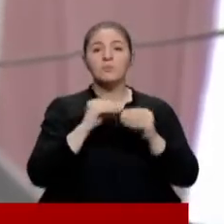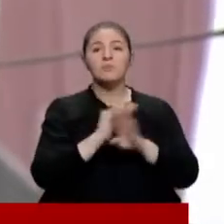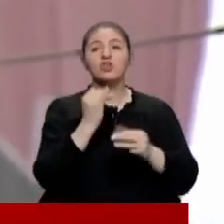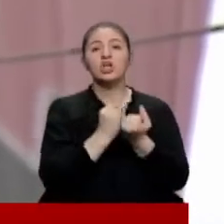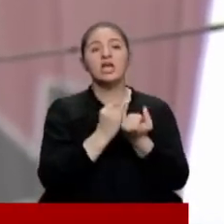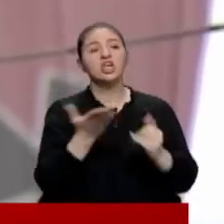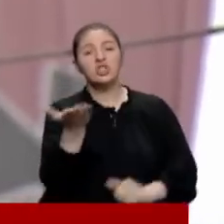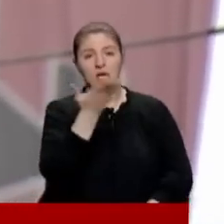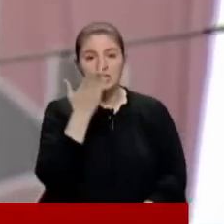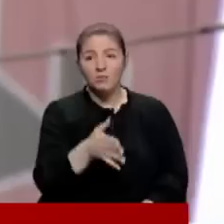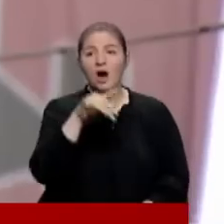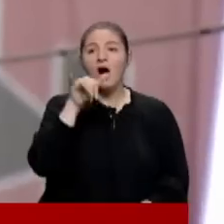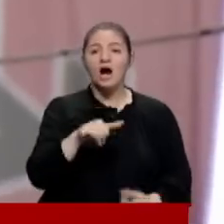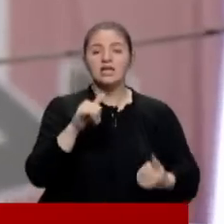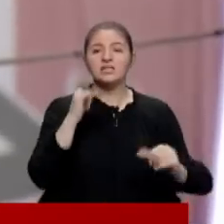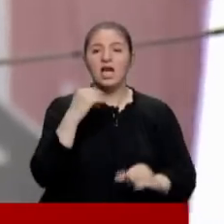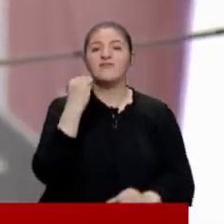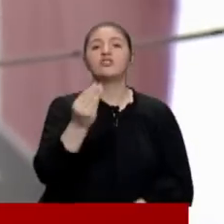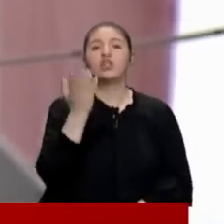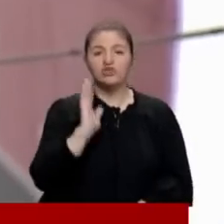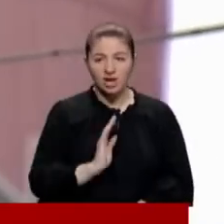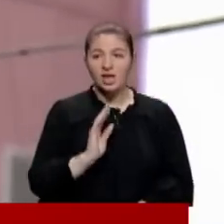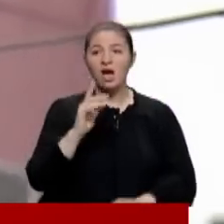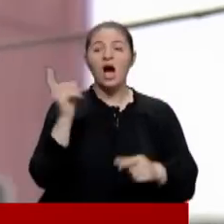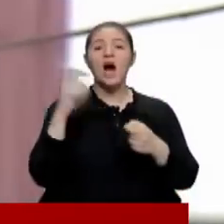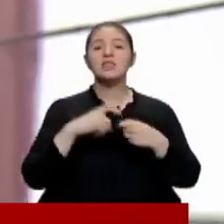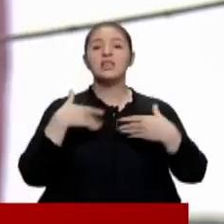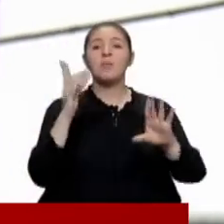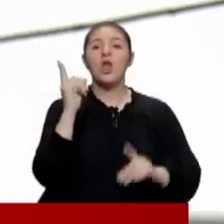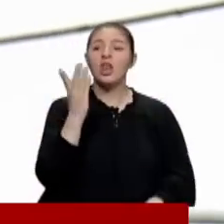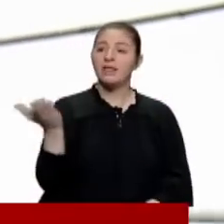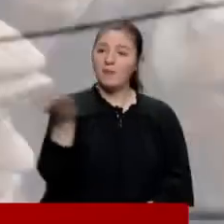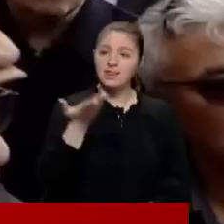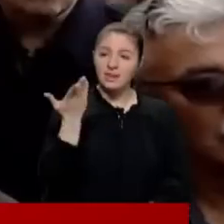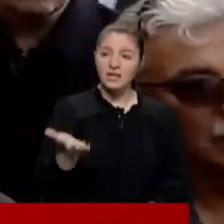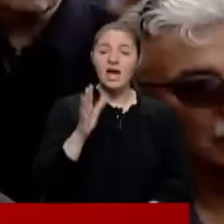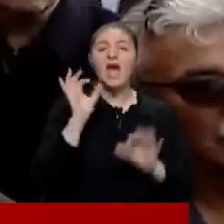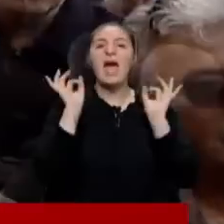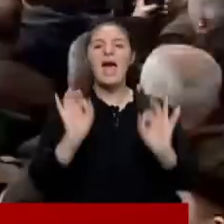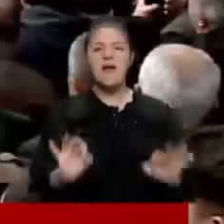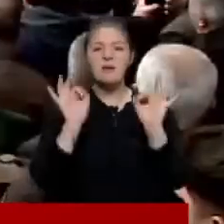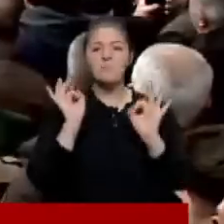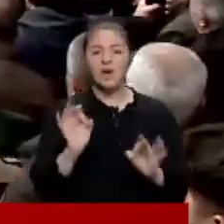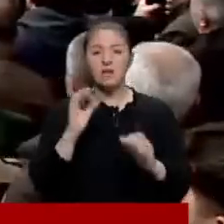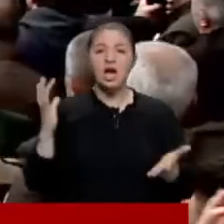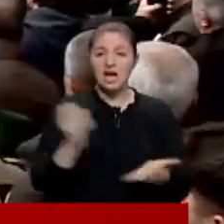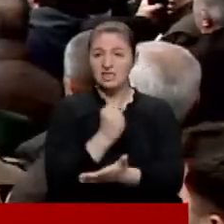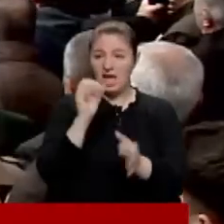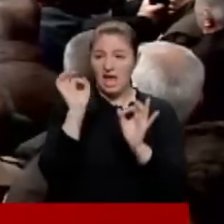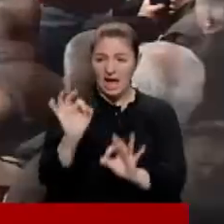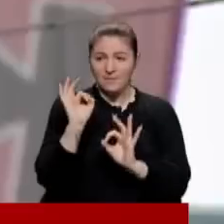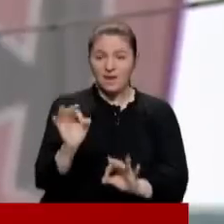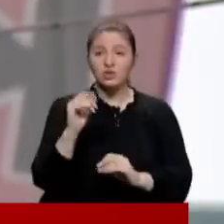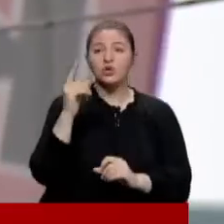olan kardeşlerim, haklarınız geri verilecek. Atanamayan öğretmenler hemen kazanır